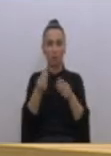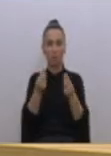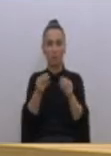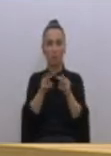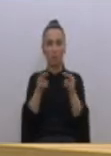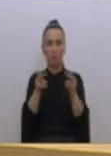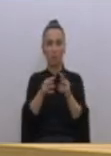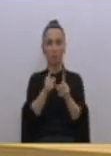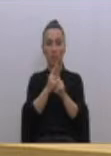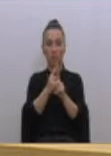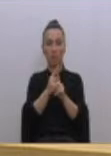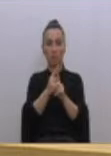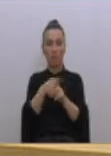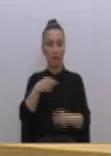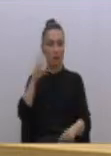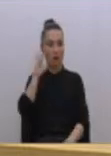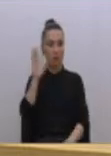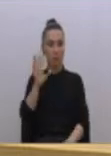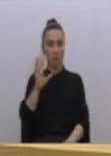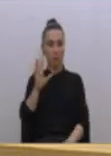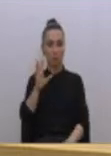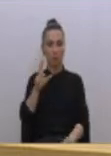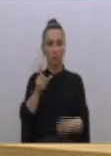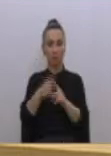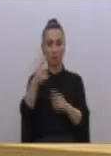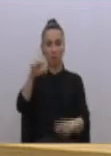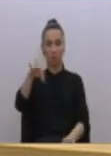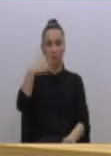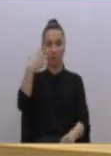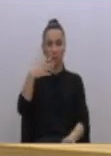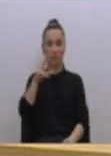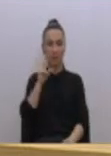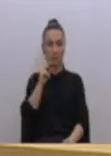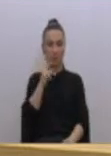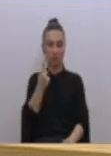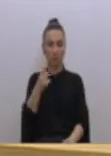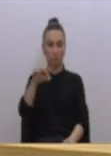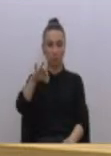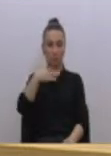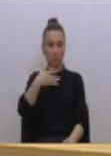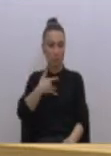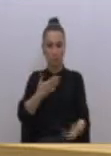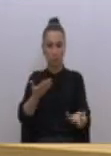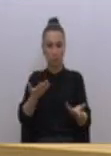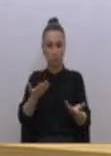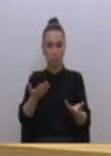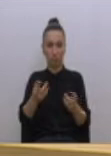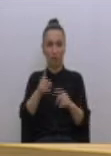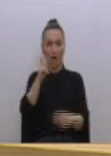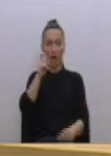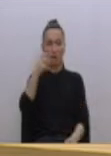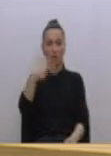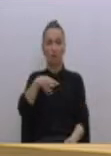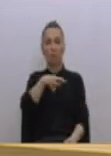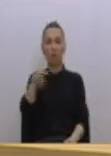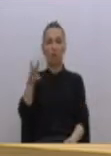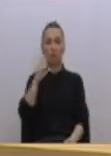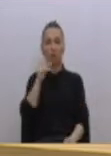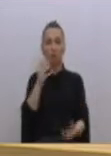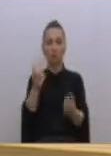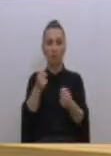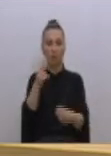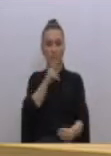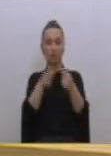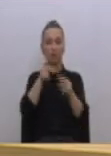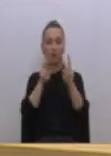მინისტრის მოადგილემ აღარ მომისმინა და მომიგდო ერთი ციფრი, რომელსაც რა თქმა უნდა ის 120 მილიონს როდის მივიღებთ, კაცმა